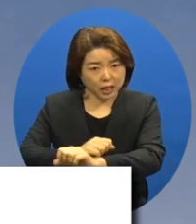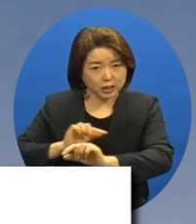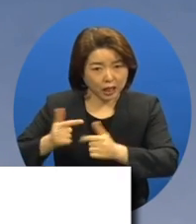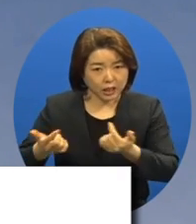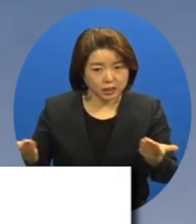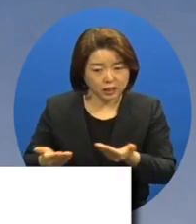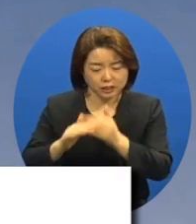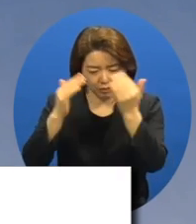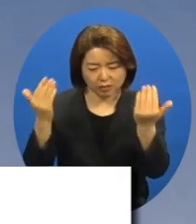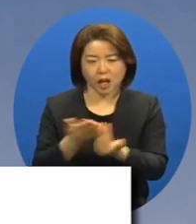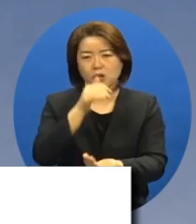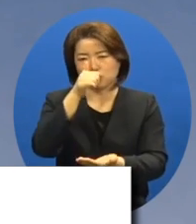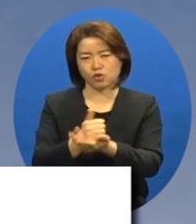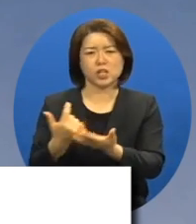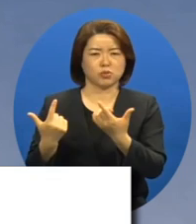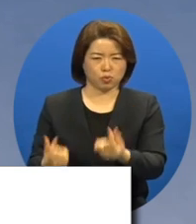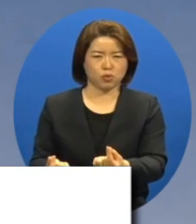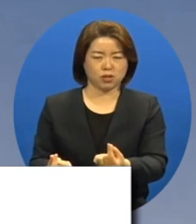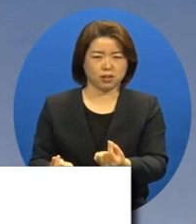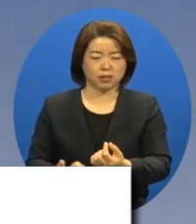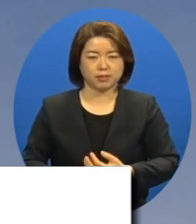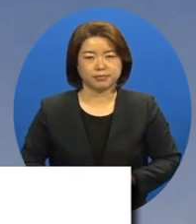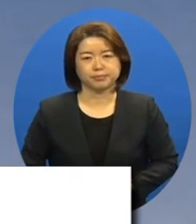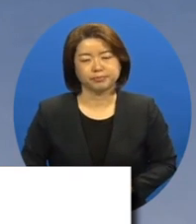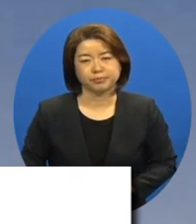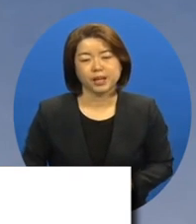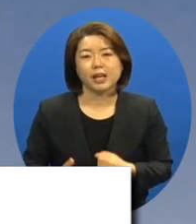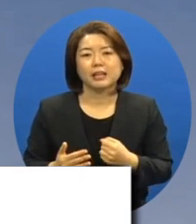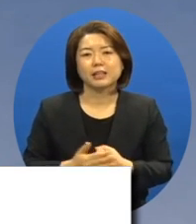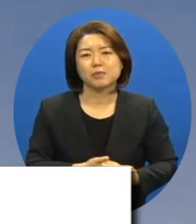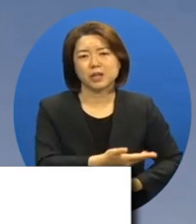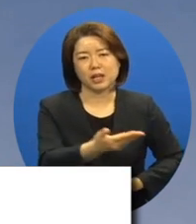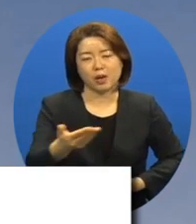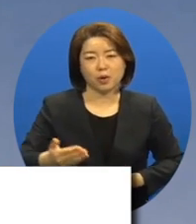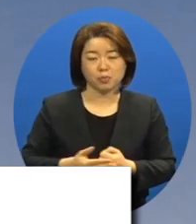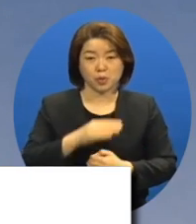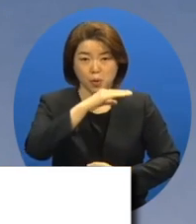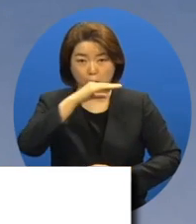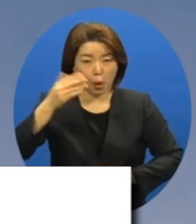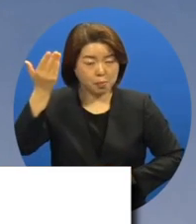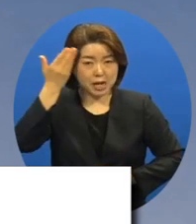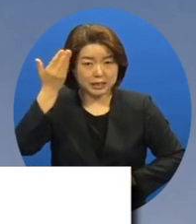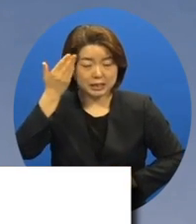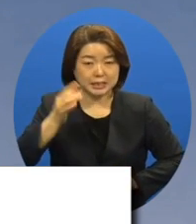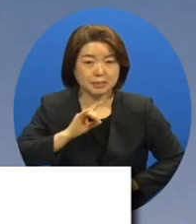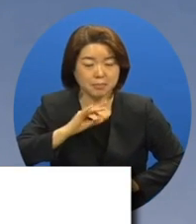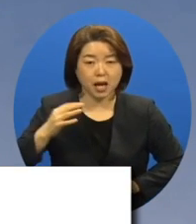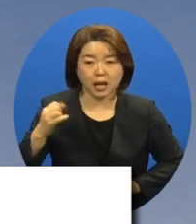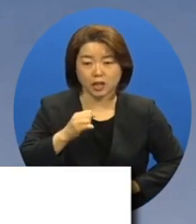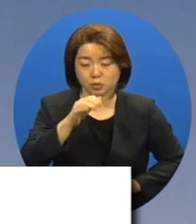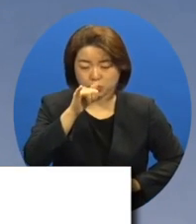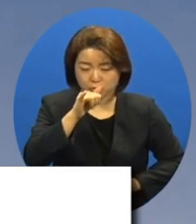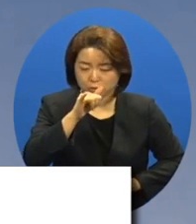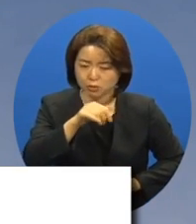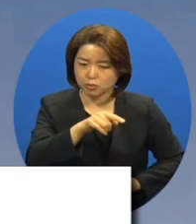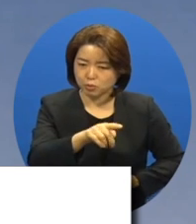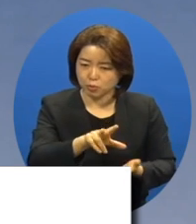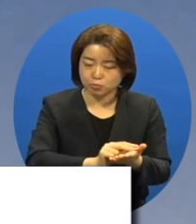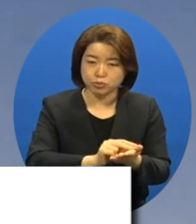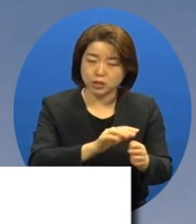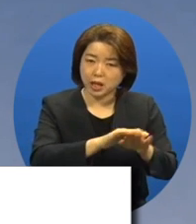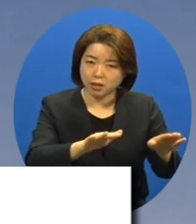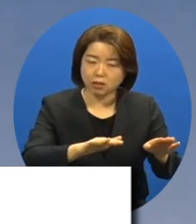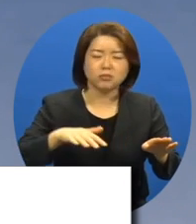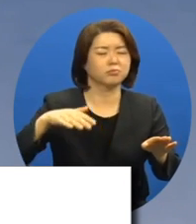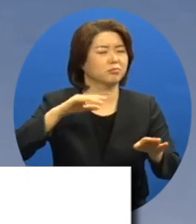죄인이라 자 그러니 여러분 올바른 지식 많이 있다고 문제가 해결되는 게 아니잖아요